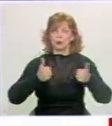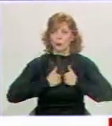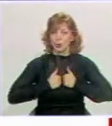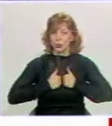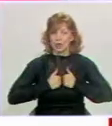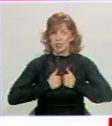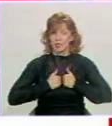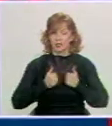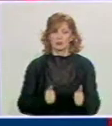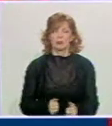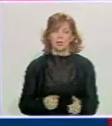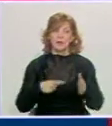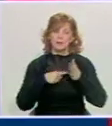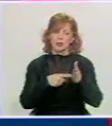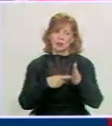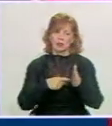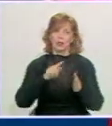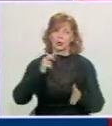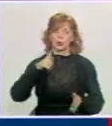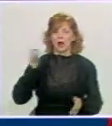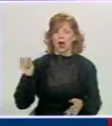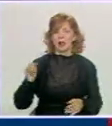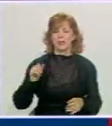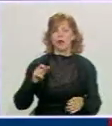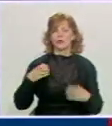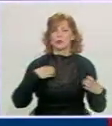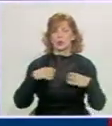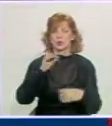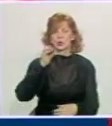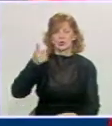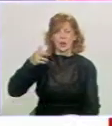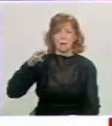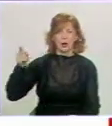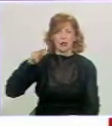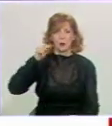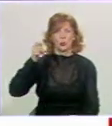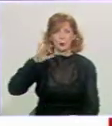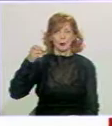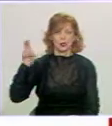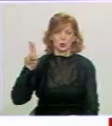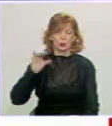voluntar. Prezentatorii galei au fost actorii Tamara Popescu și Constantin Cicort.